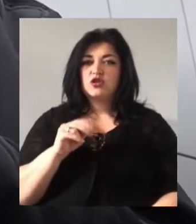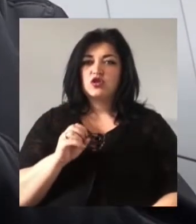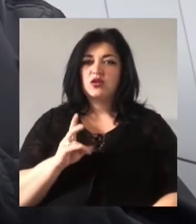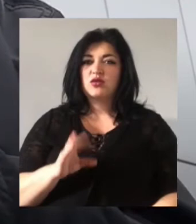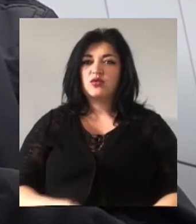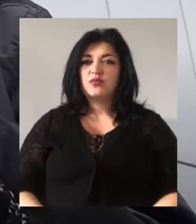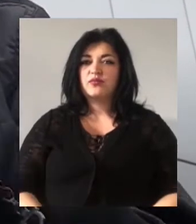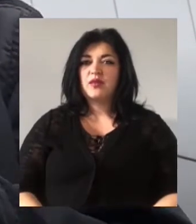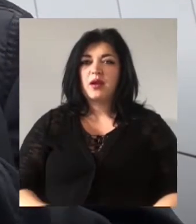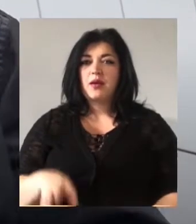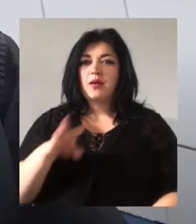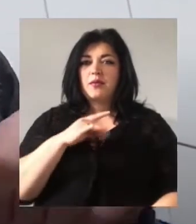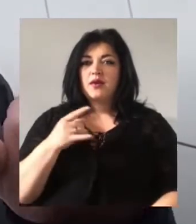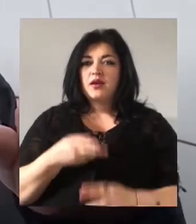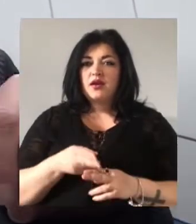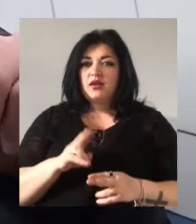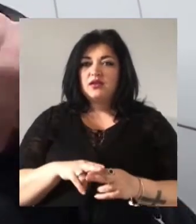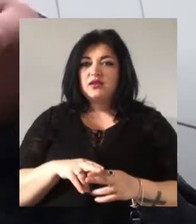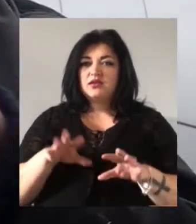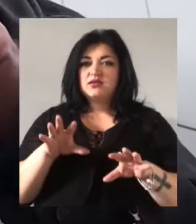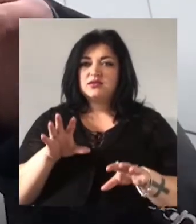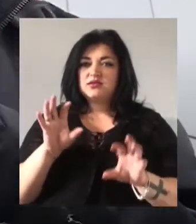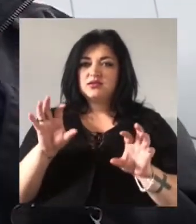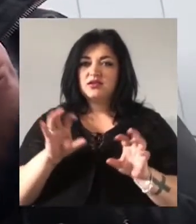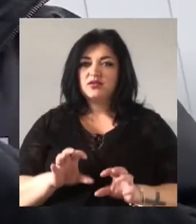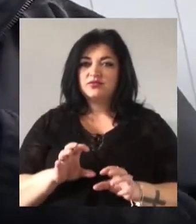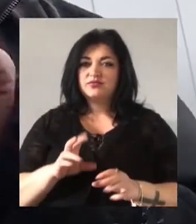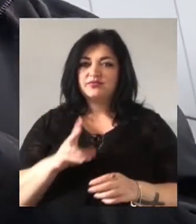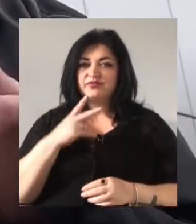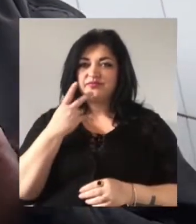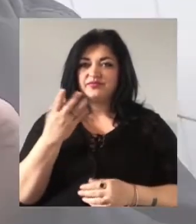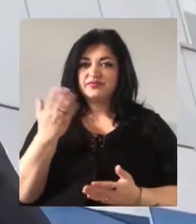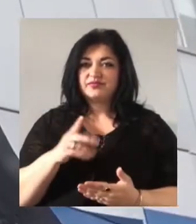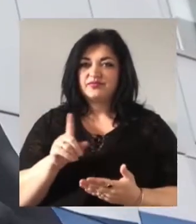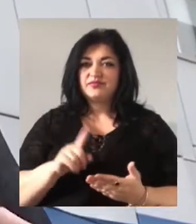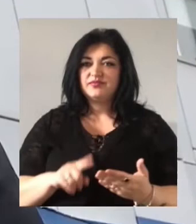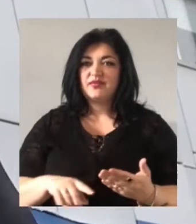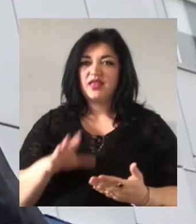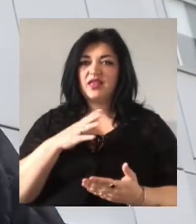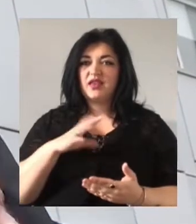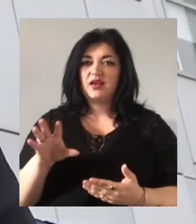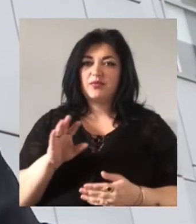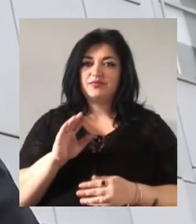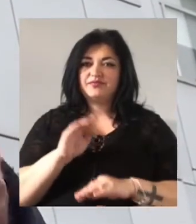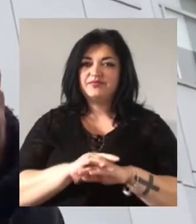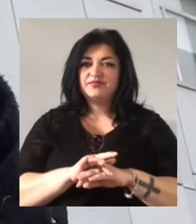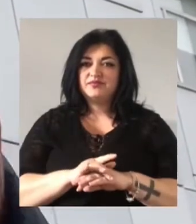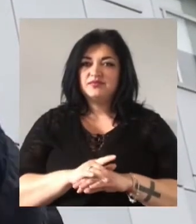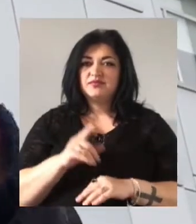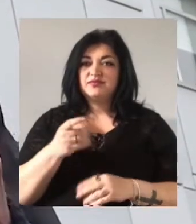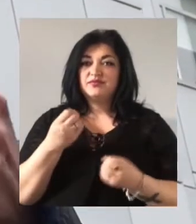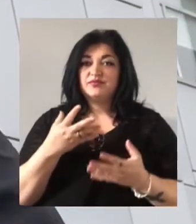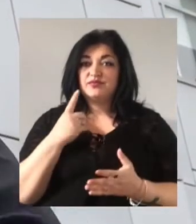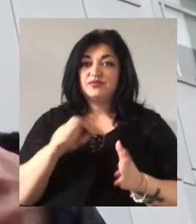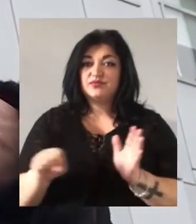років, з моменту, як він акціонував незаконно Одеську кіностудію, не було знято практично ні одного фільму. Вона мертва, вона вбита просто.